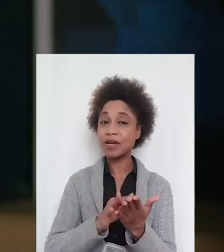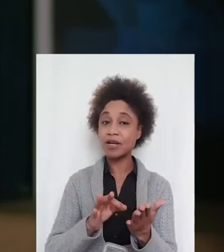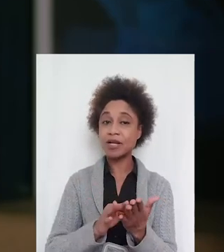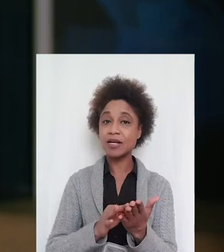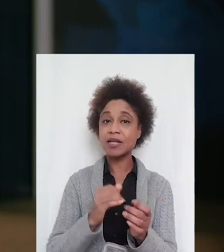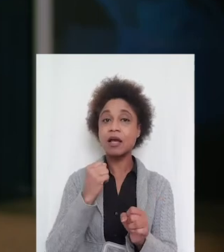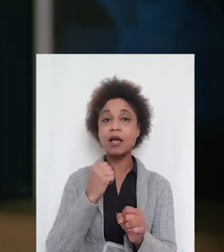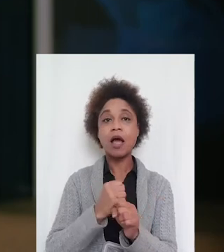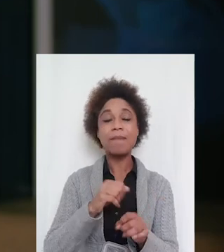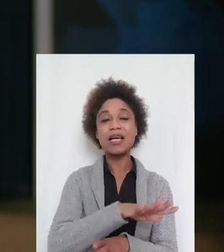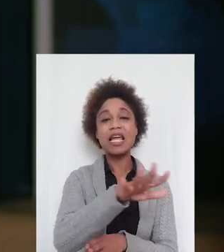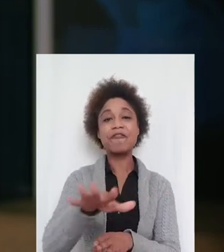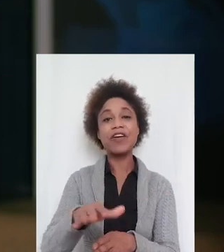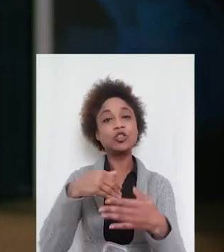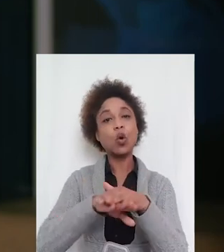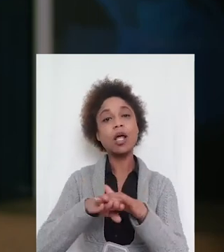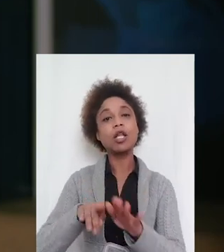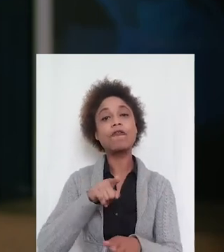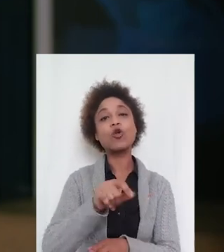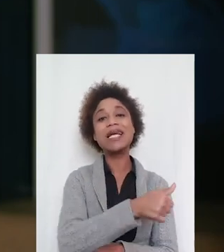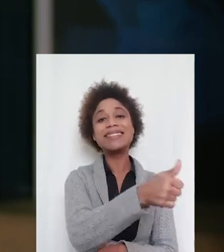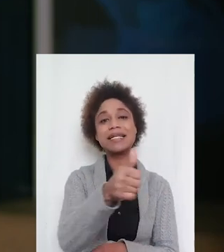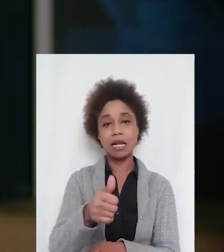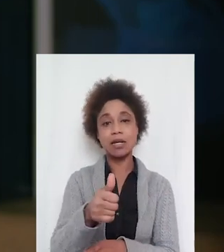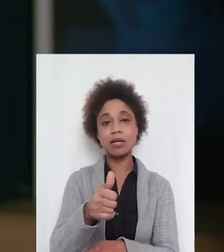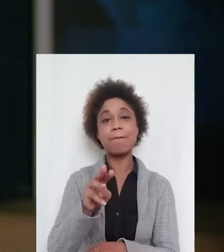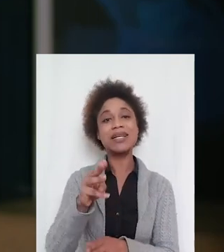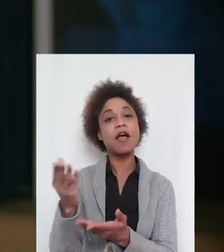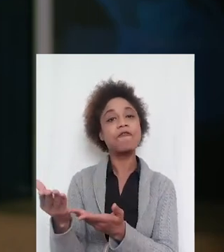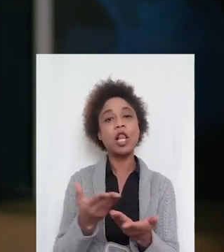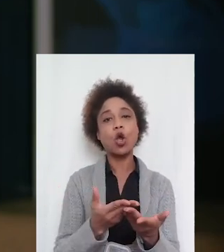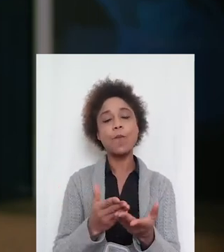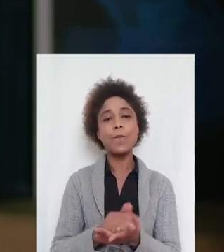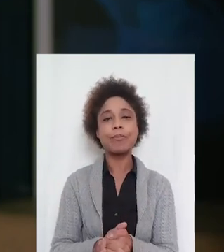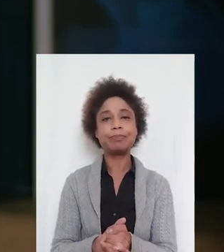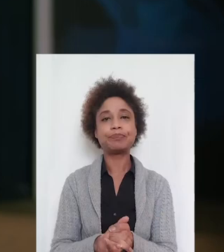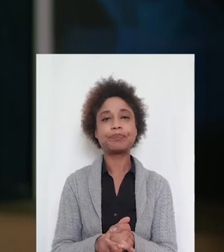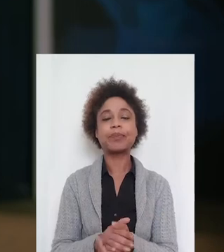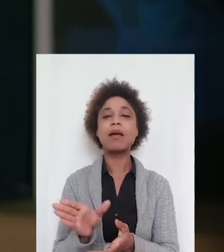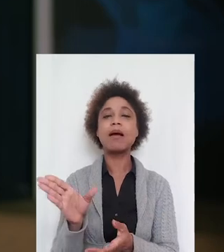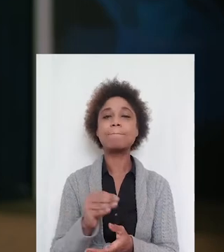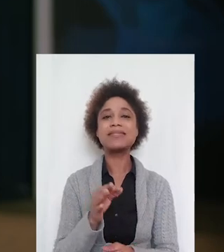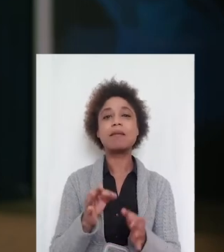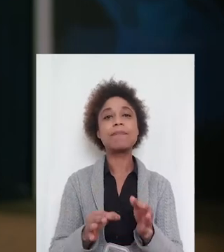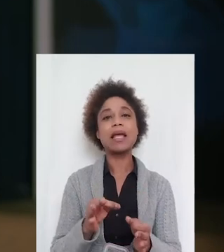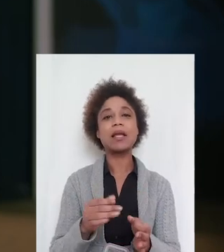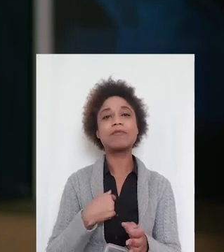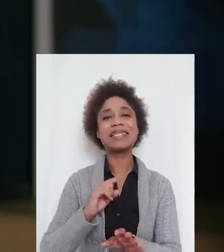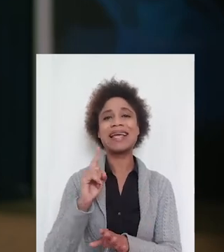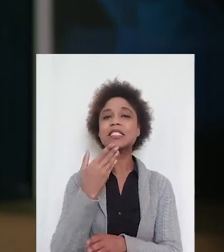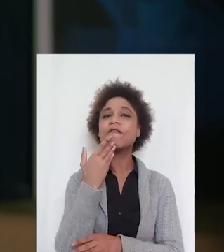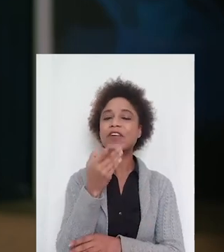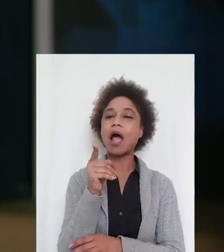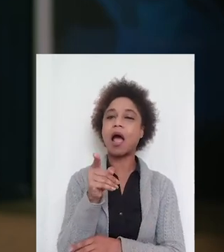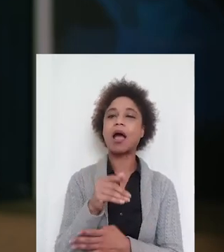event toegankelijk voor iedereen. Marianne, welkom terug bij het panel. En dan is meteen mijn eerste vraag aan